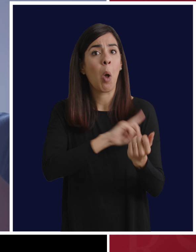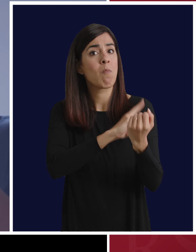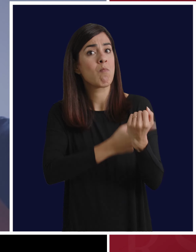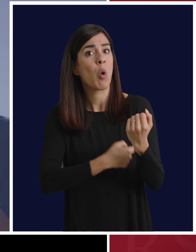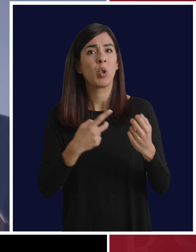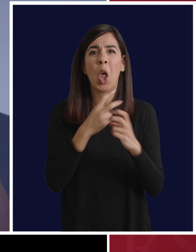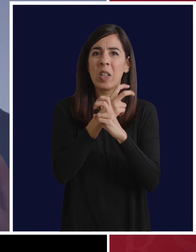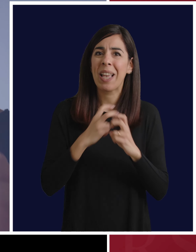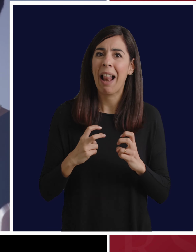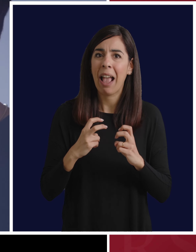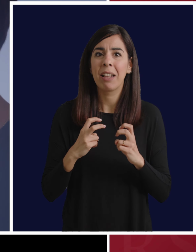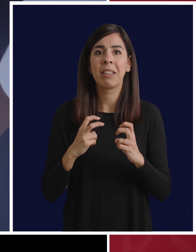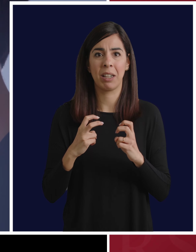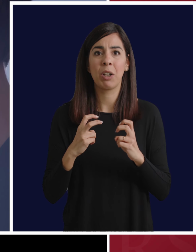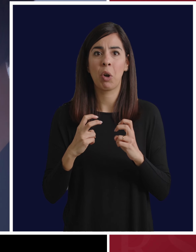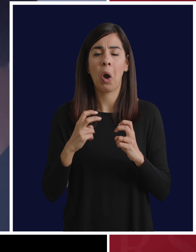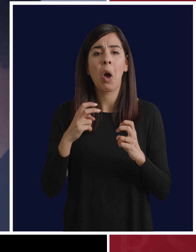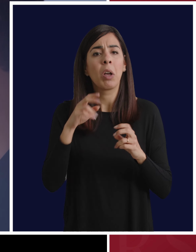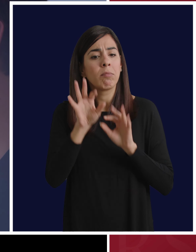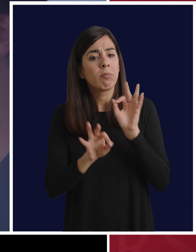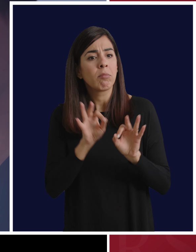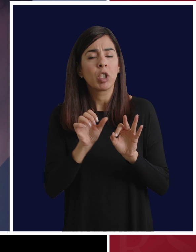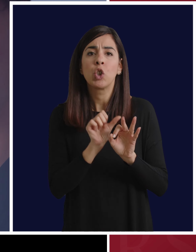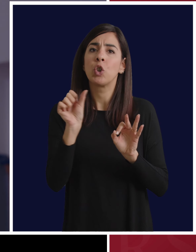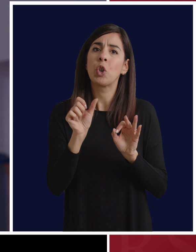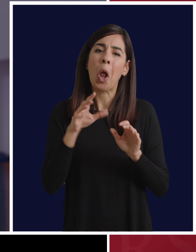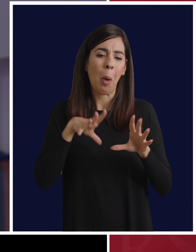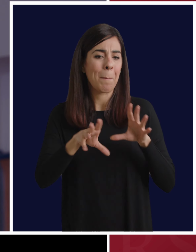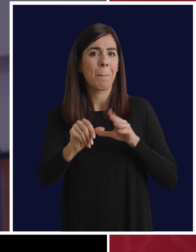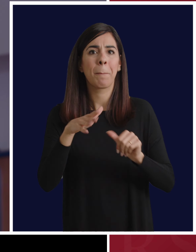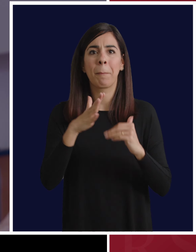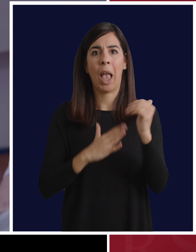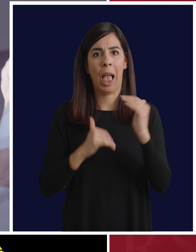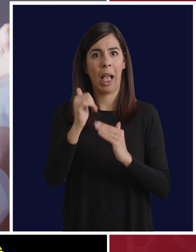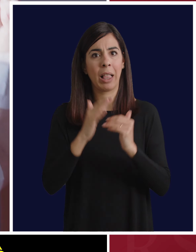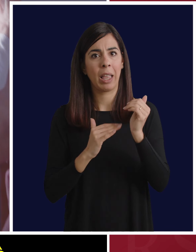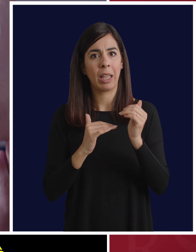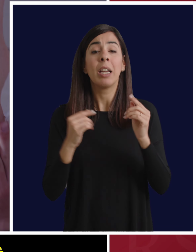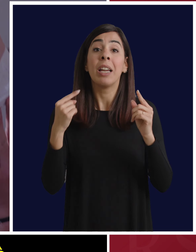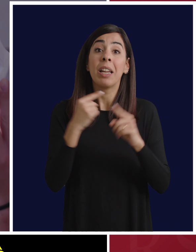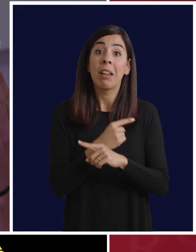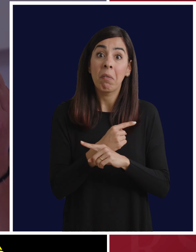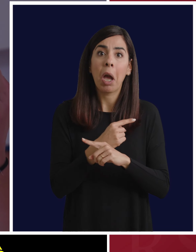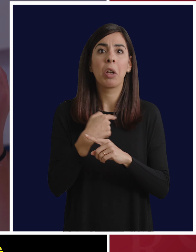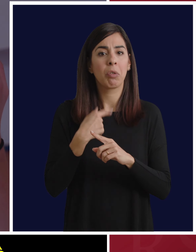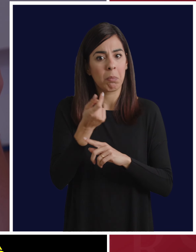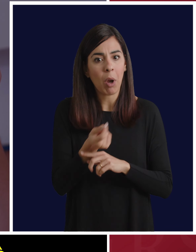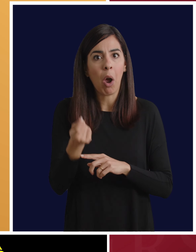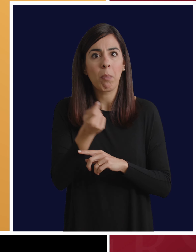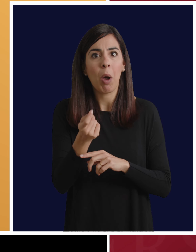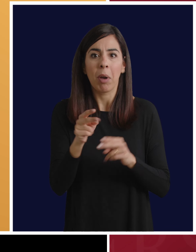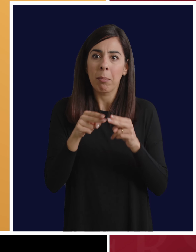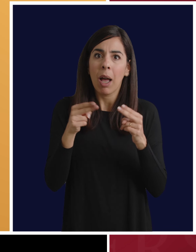che si attuassero solo trattamenti con le nostre mani sui pazienti. Invece pian piano ho scoperto che